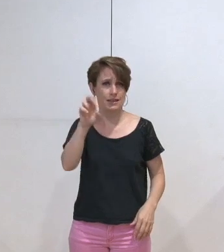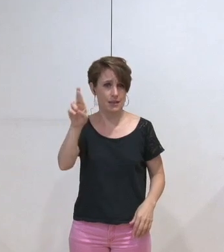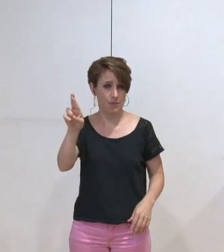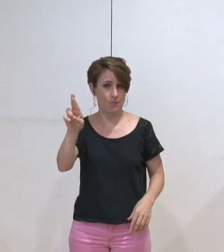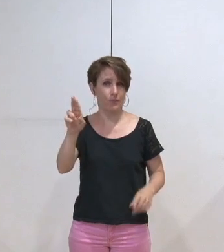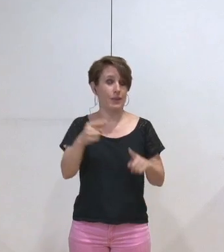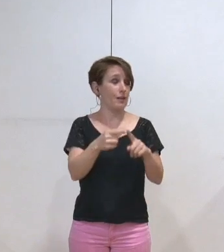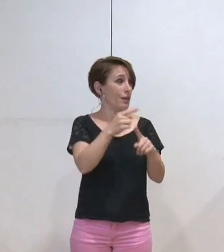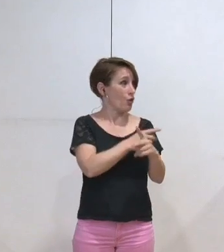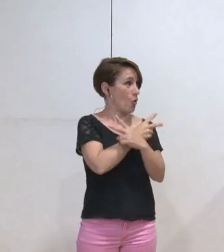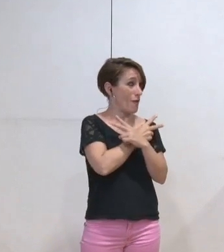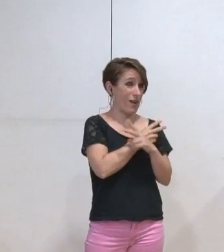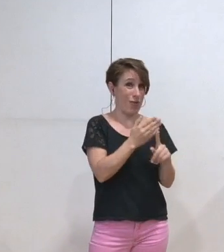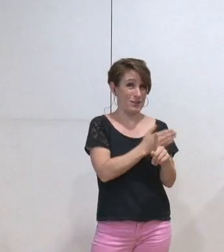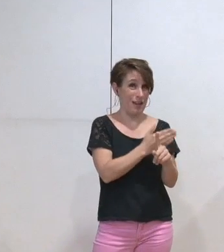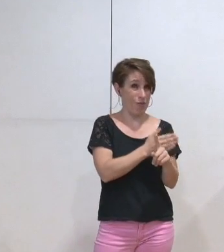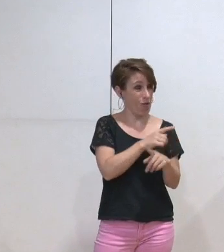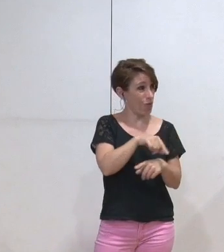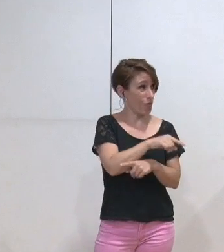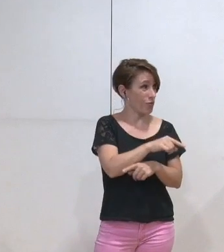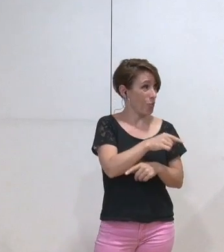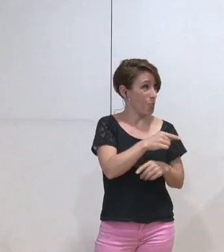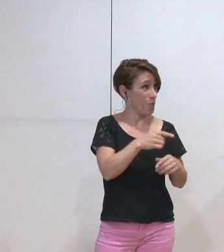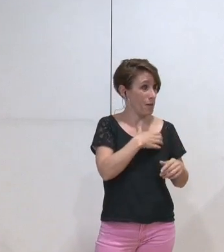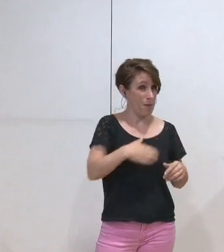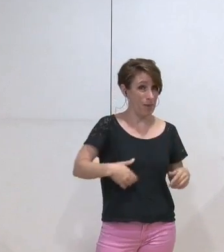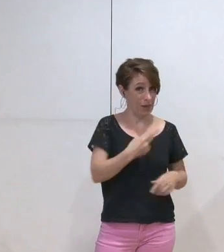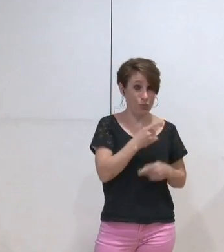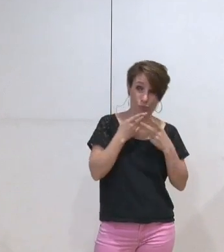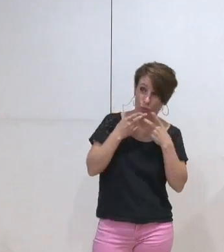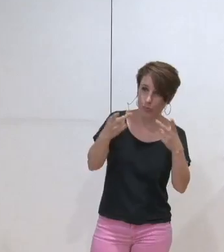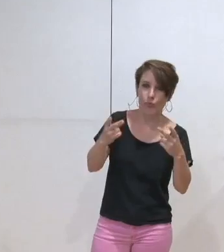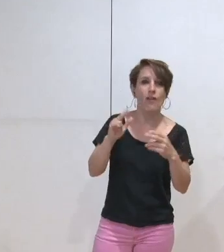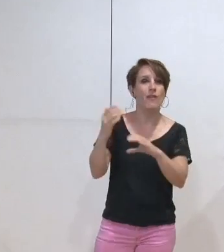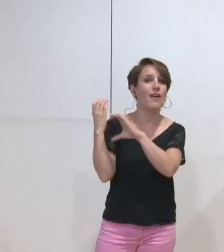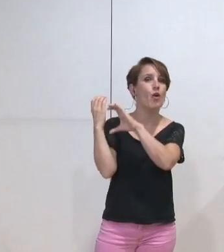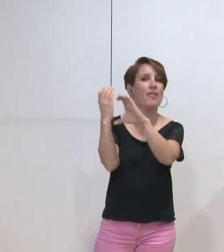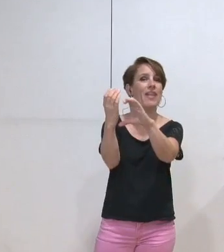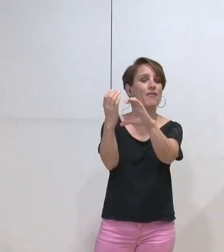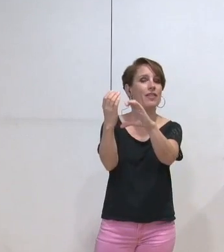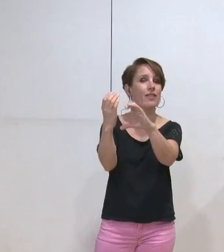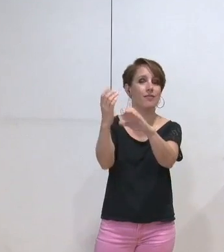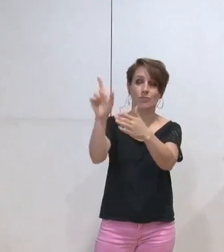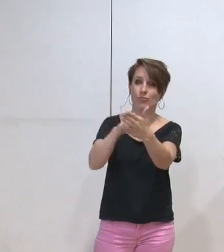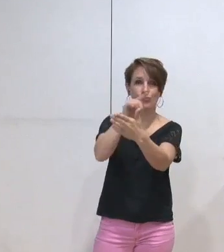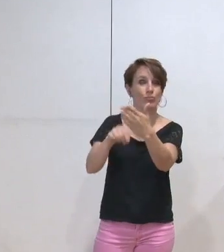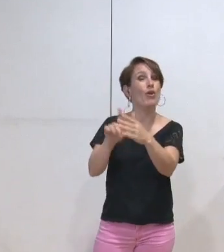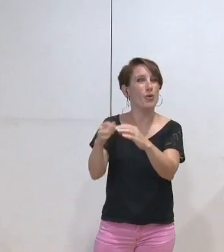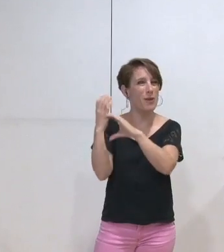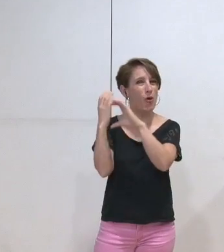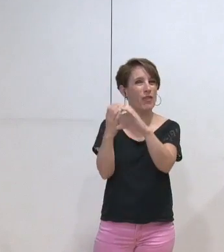envisage de supprimer la navette qui permet aux personnes âgées dépendantes de prendre un repas collectif et d'être encore sociabilisé